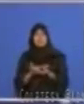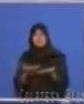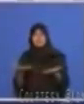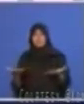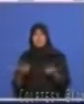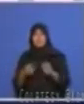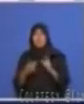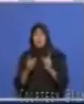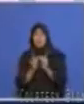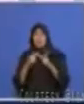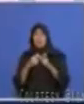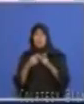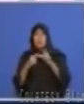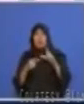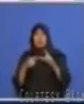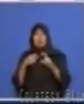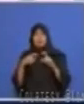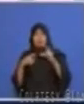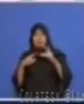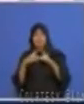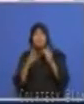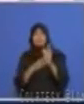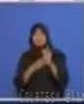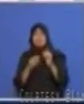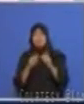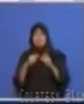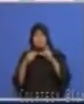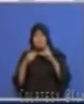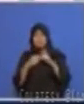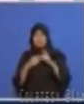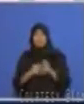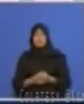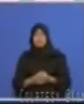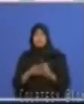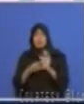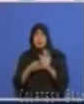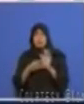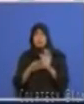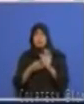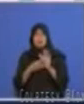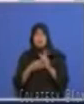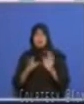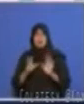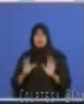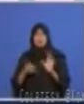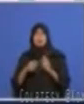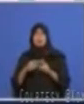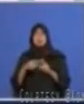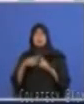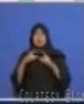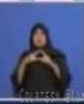berkomunikasi dengan baik sungguh sangat banyak kasus yang kemudian hal ini tidak bisa terjadi